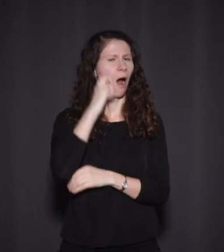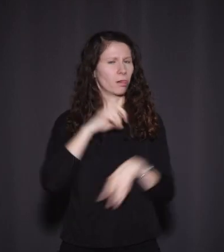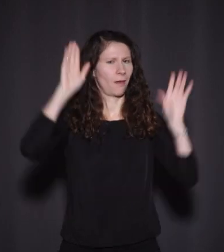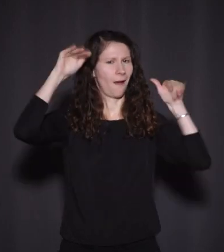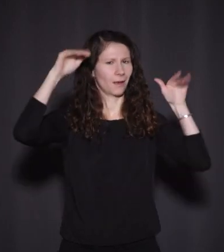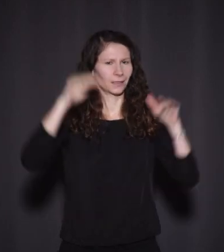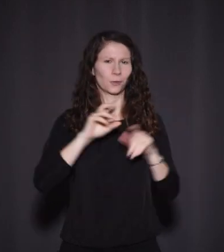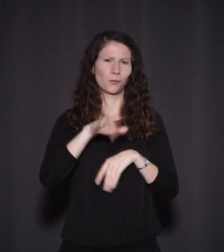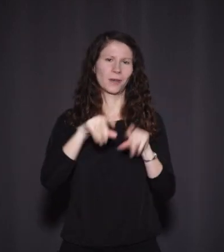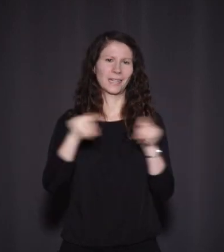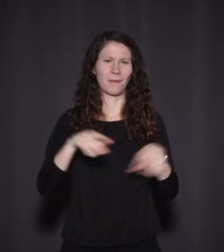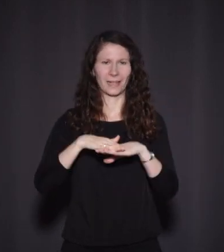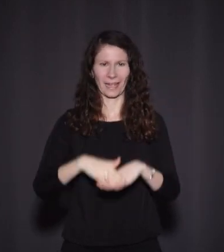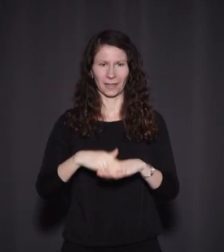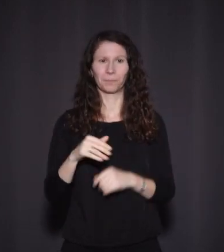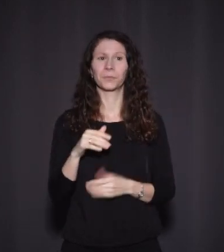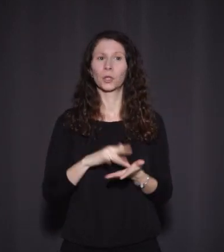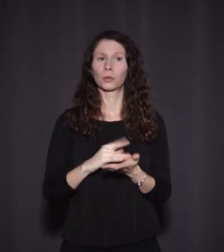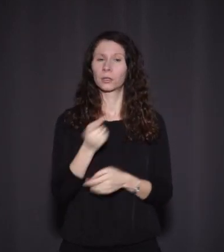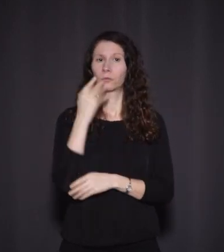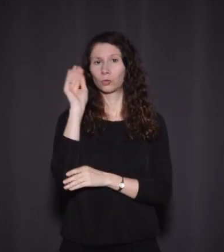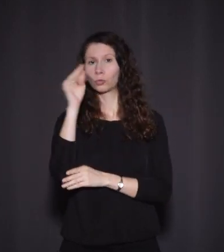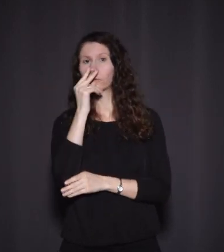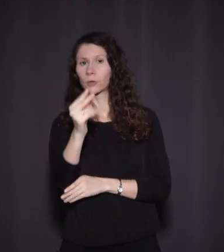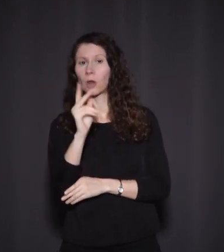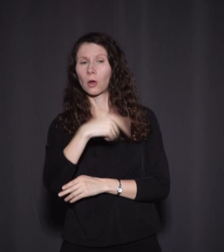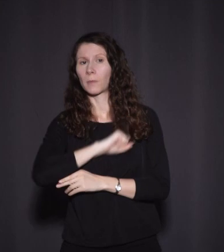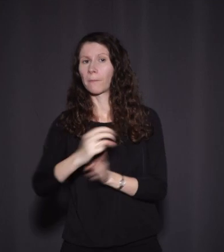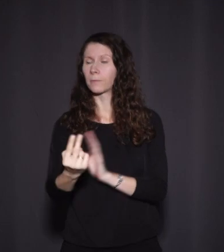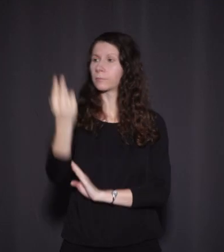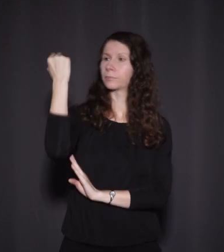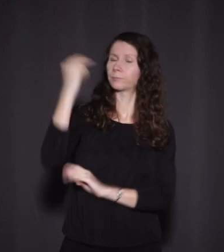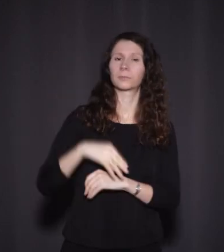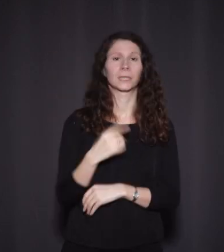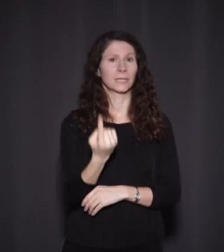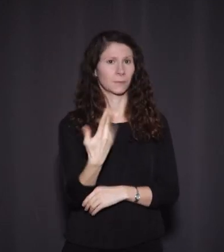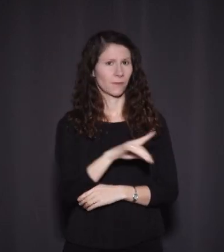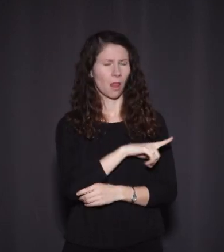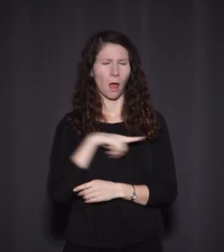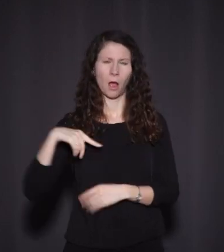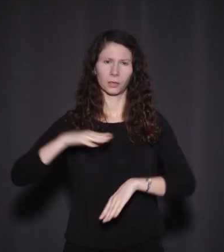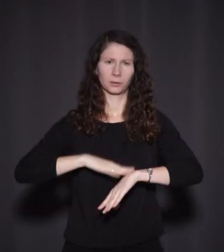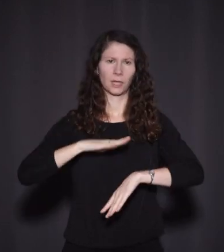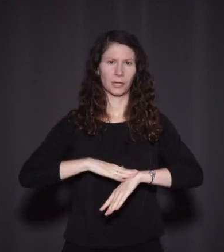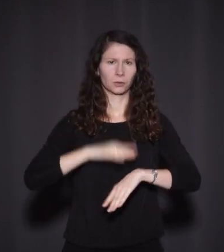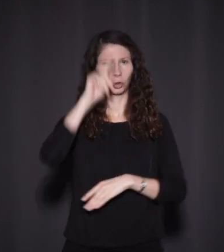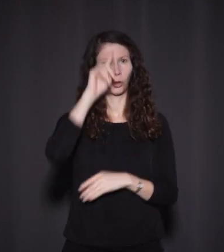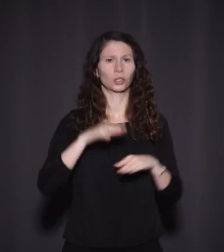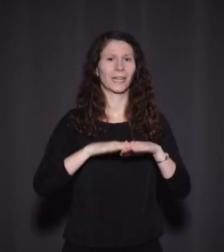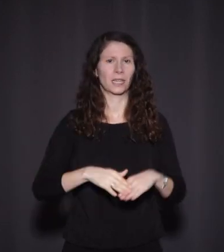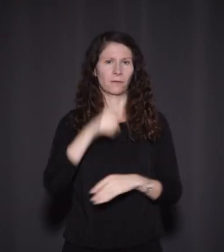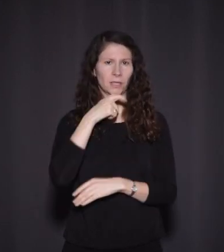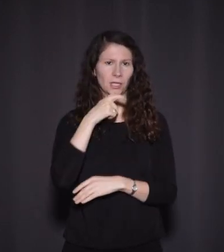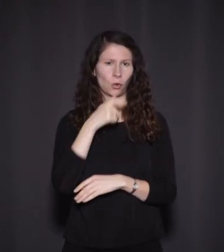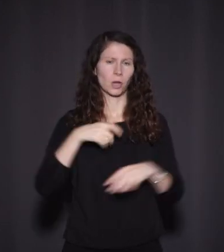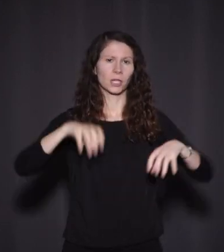wir nach vorne gucken wollen, dann lohnt natürlich auch ein Blick nach hinten. Er war lange Jahre Mitglied der Geschäftsführung der Deutschen Rentenversicherung